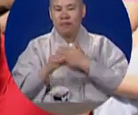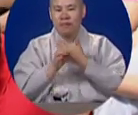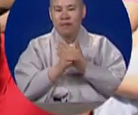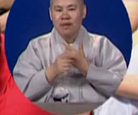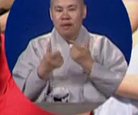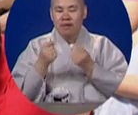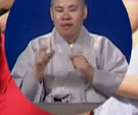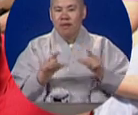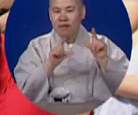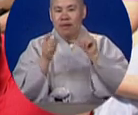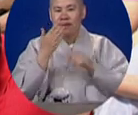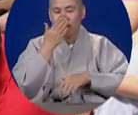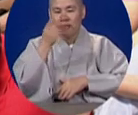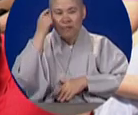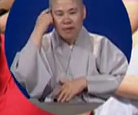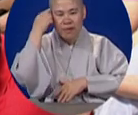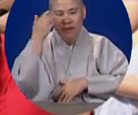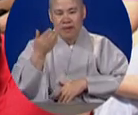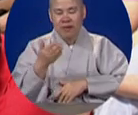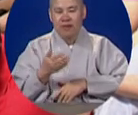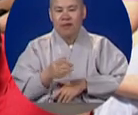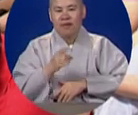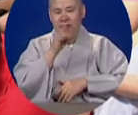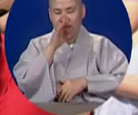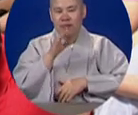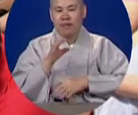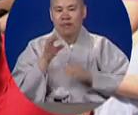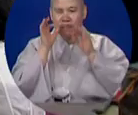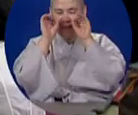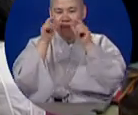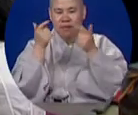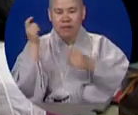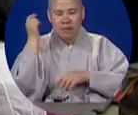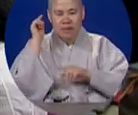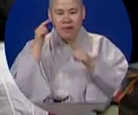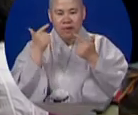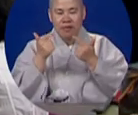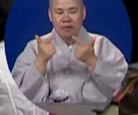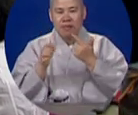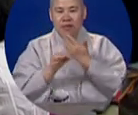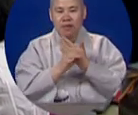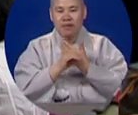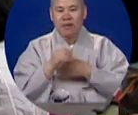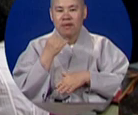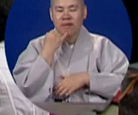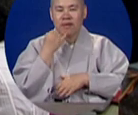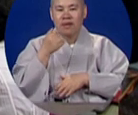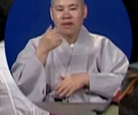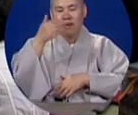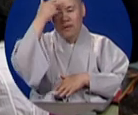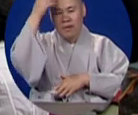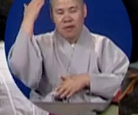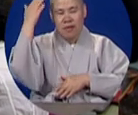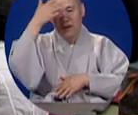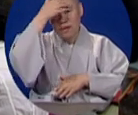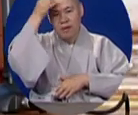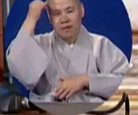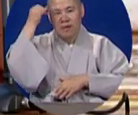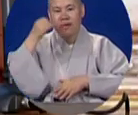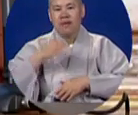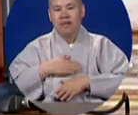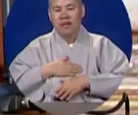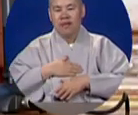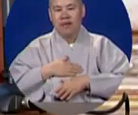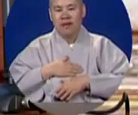있을까요 없을까요 없죠 안 보고 안 들으면 돼요 옛날에 할머니들 그랬습니다 내가